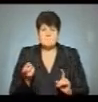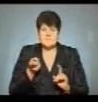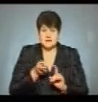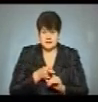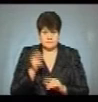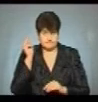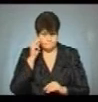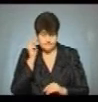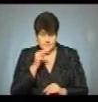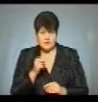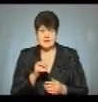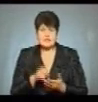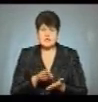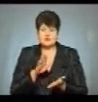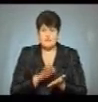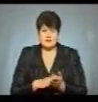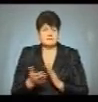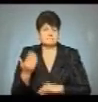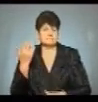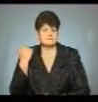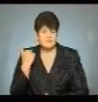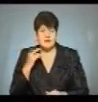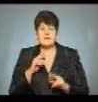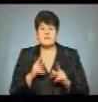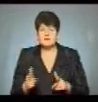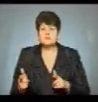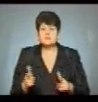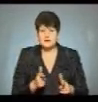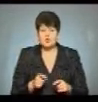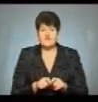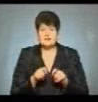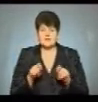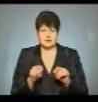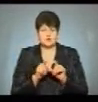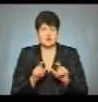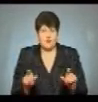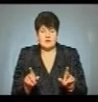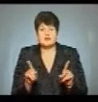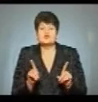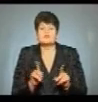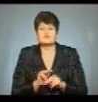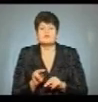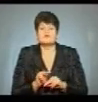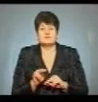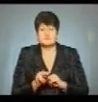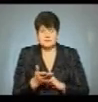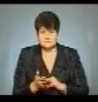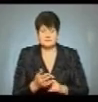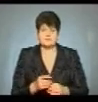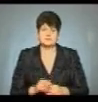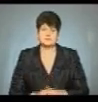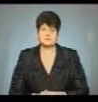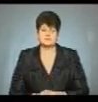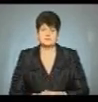школи, хлопці і дівчата реєструвалися завчасно. Як готувалися до відкриття Бандерівської школи і чого навчатимуть дітей під час вишколу, Анастасія